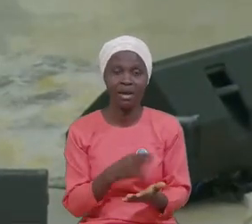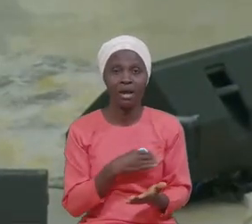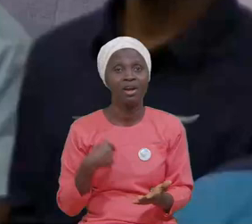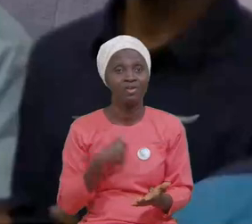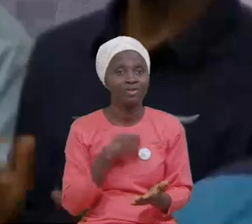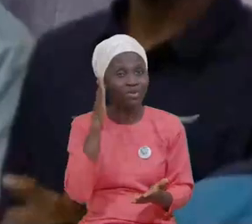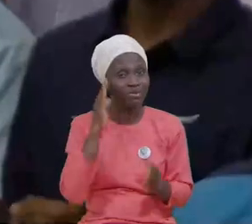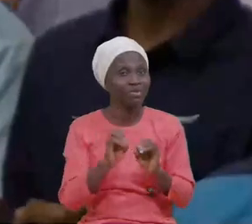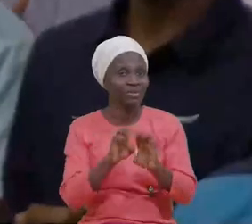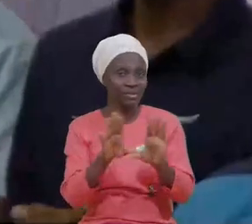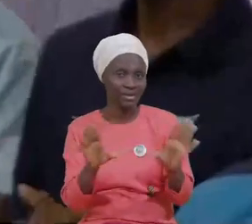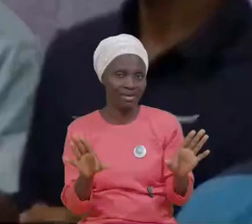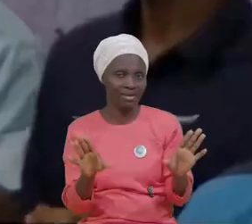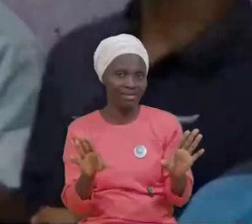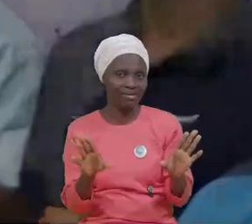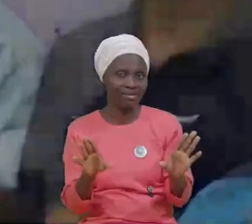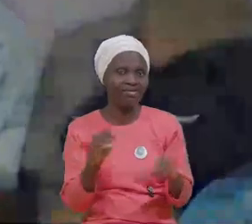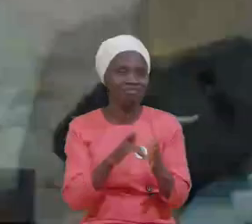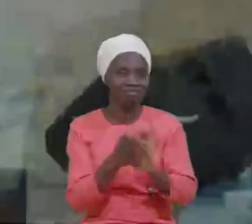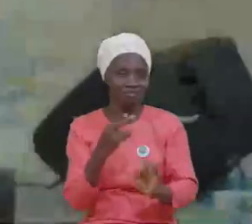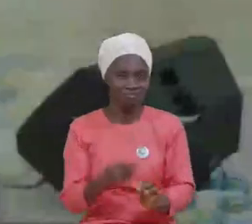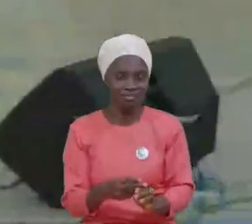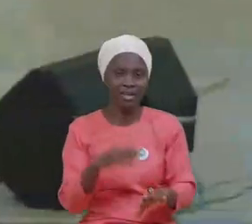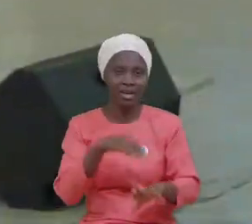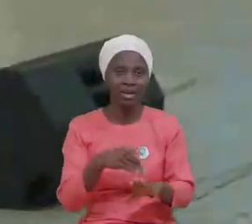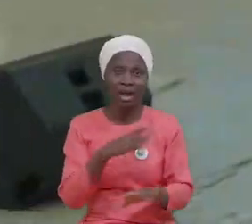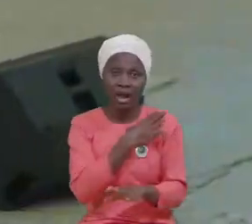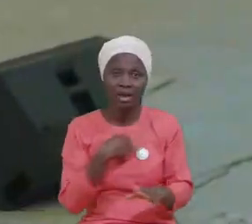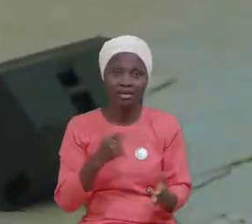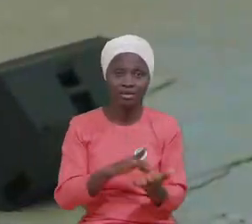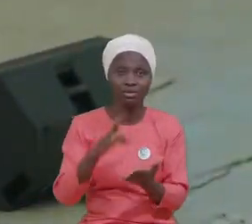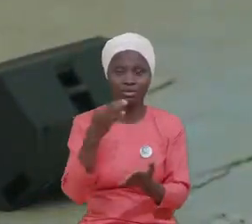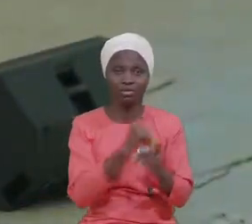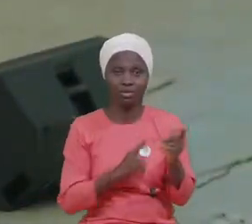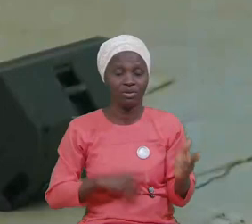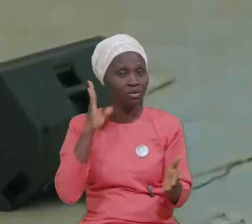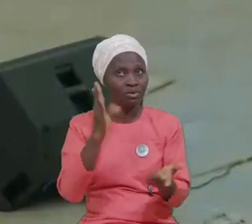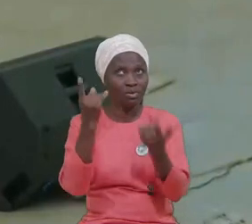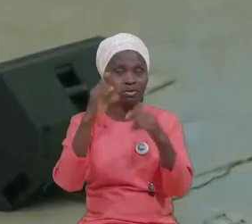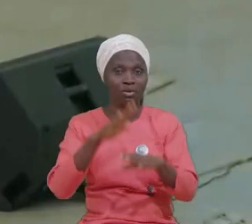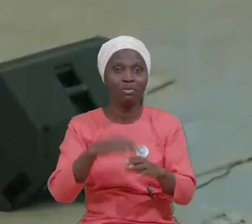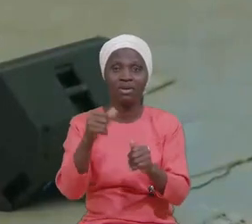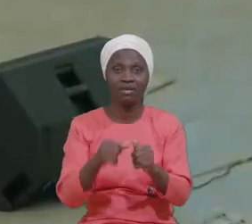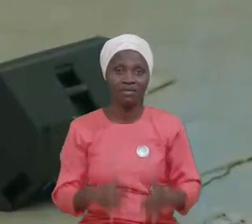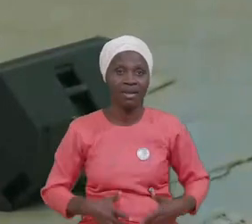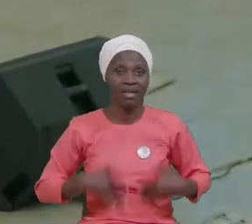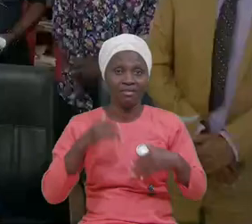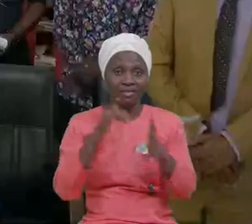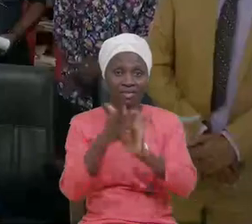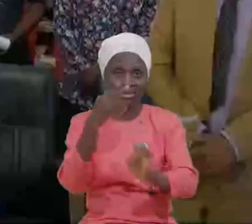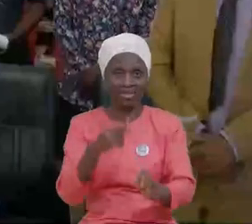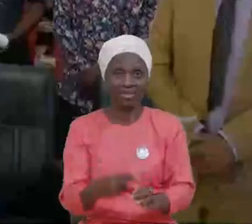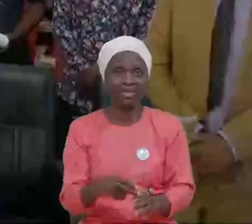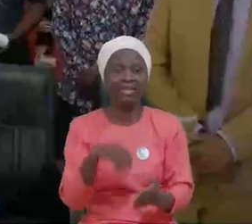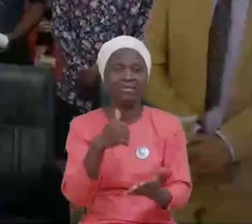parce que nous voulons nous lever et nous allons briller. Et la gloire du Seigneur sera sur chaque vie au nom